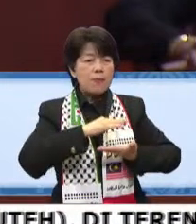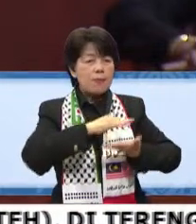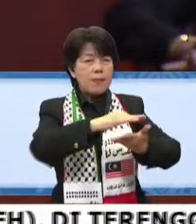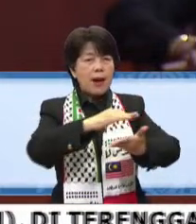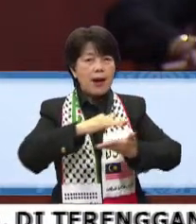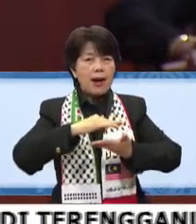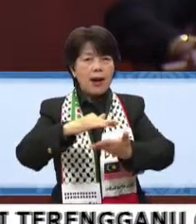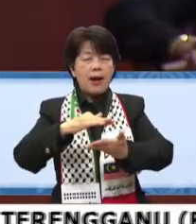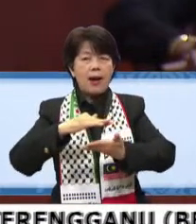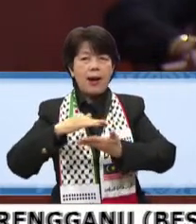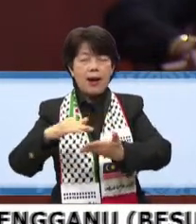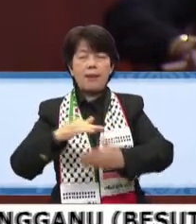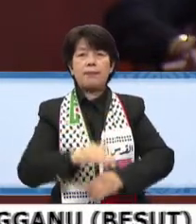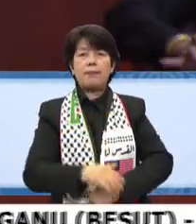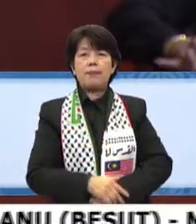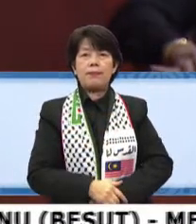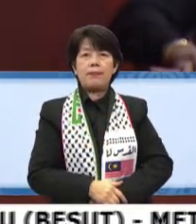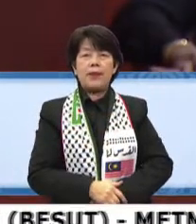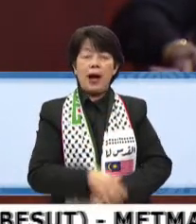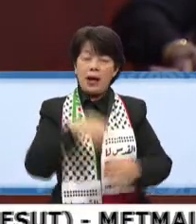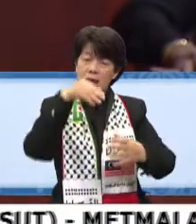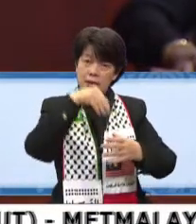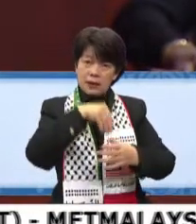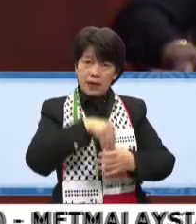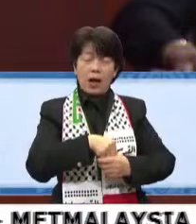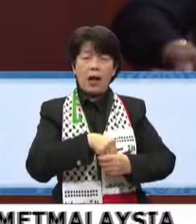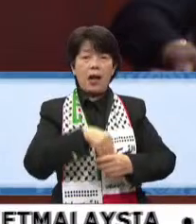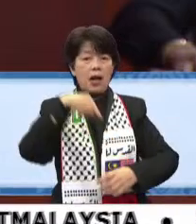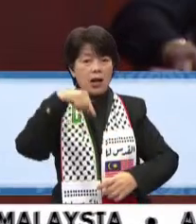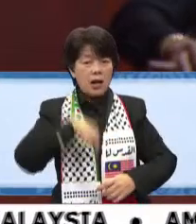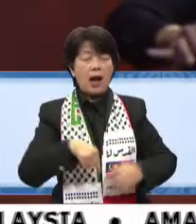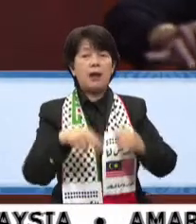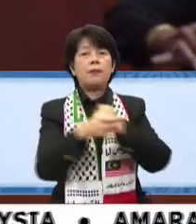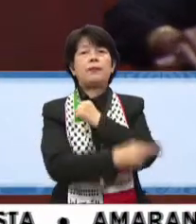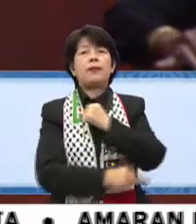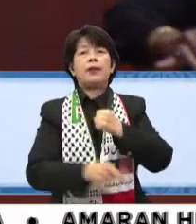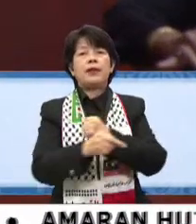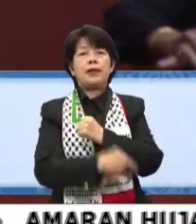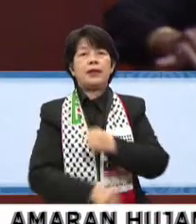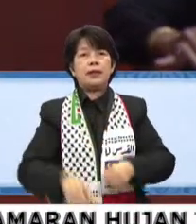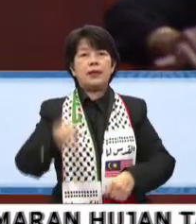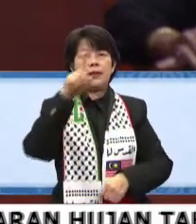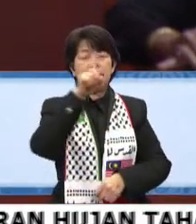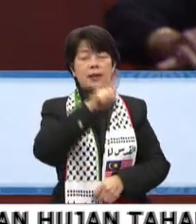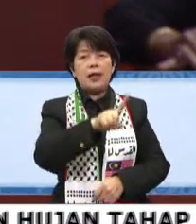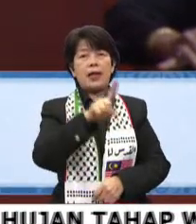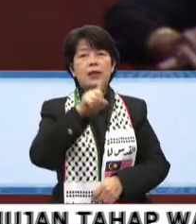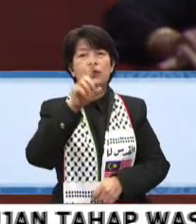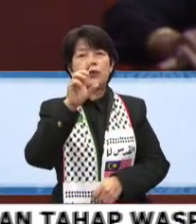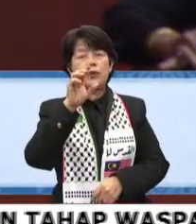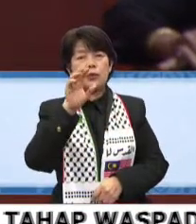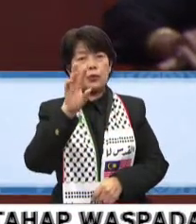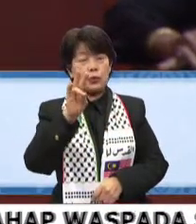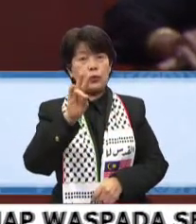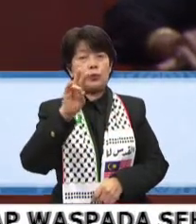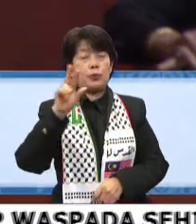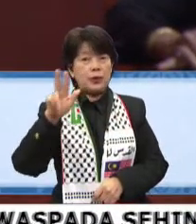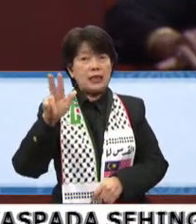kepada keluaran dalam negara kasar iaitu 3.9